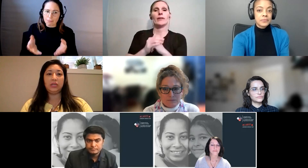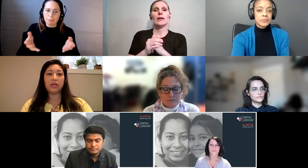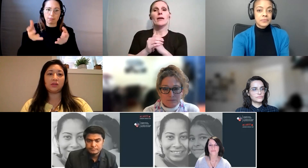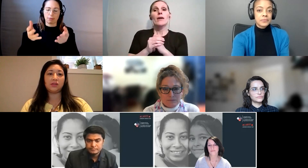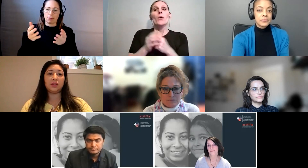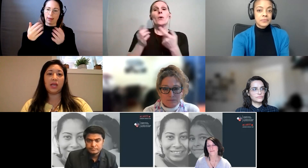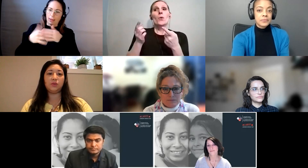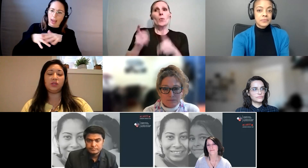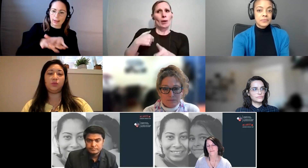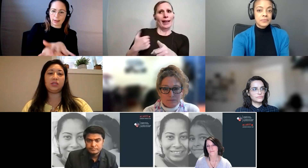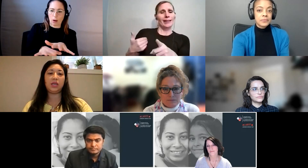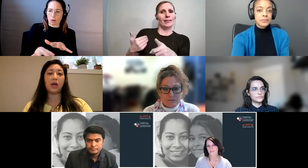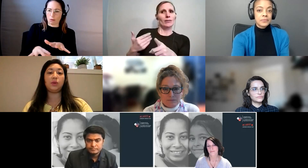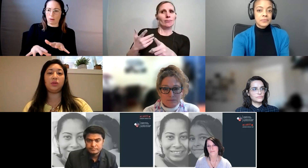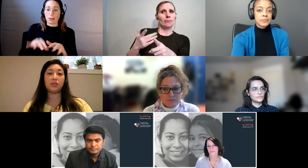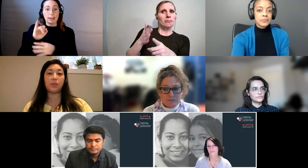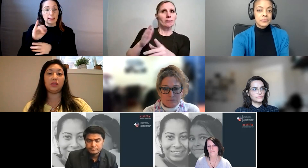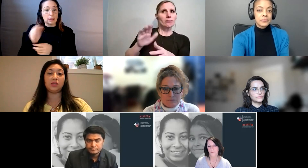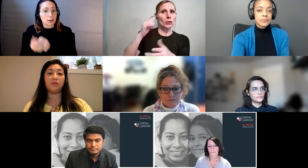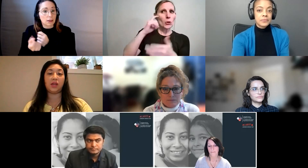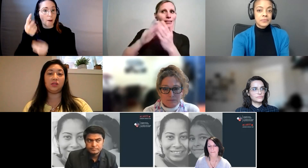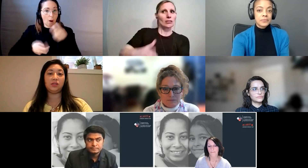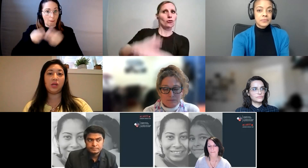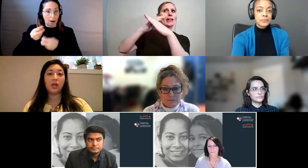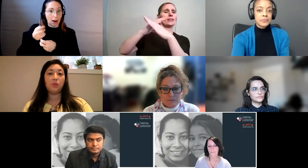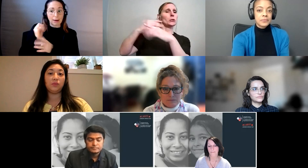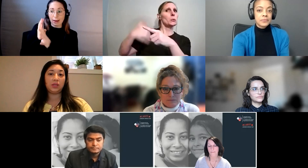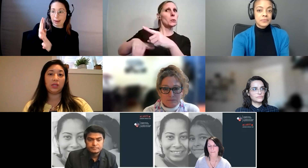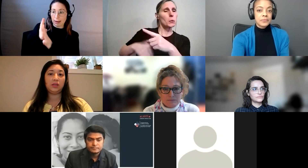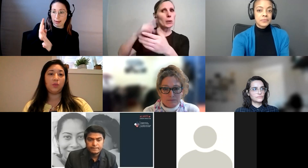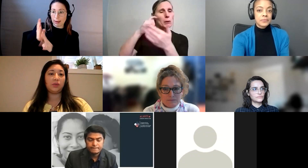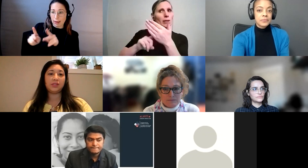des problèmes, quand nos clients ont besoin de services linguistiques,